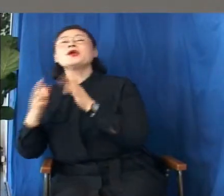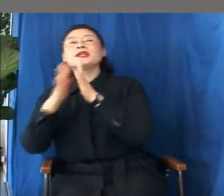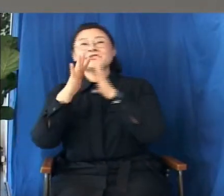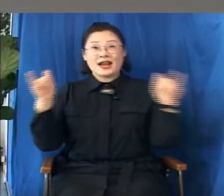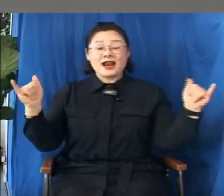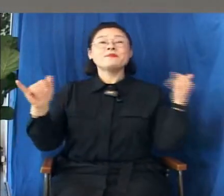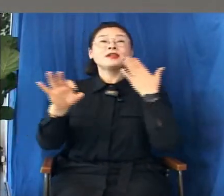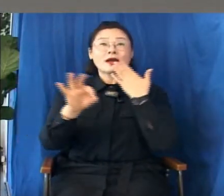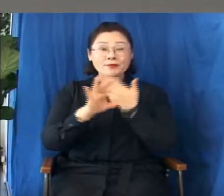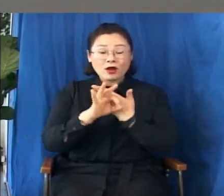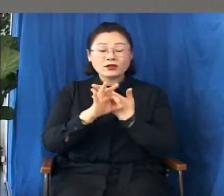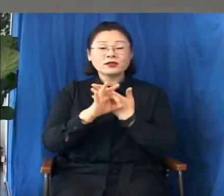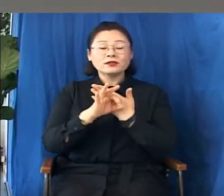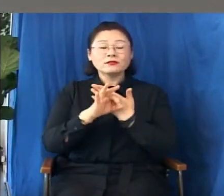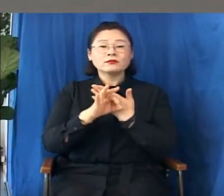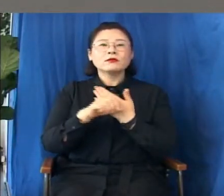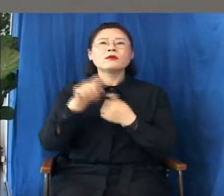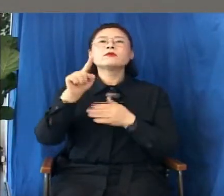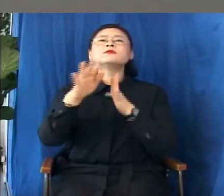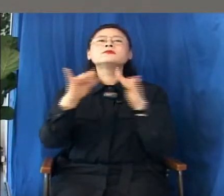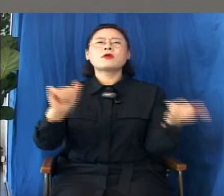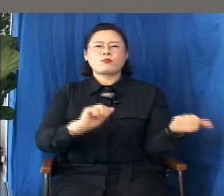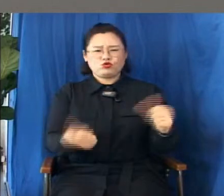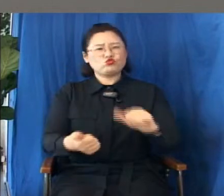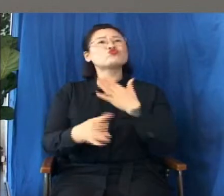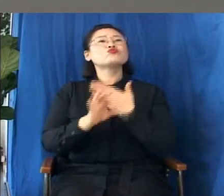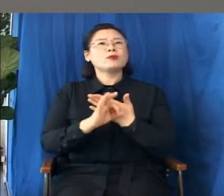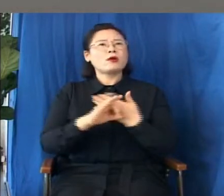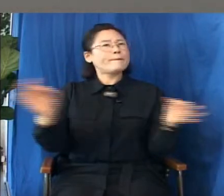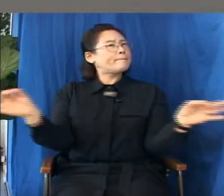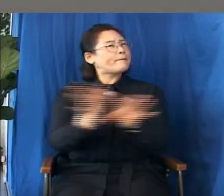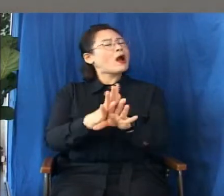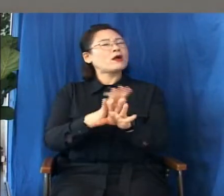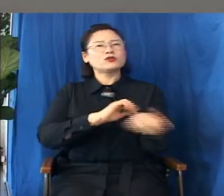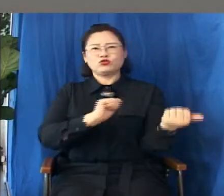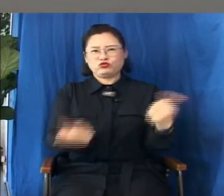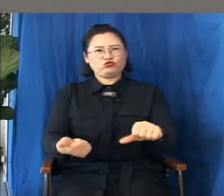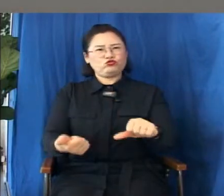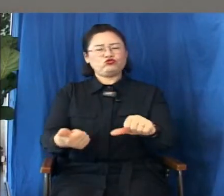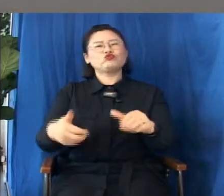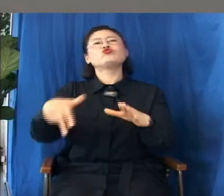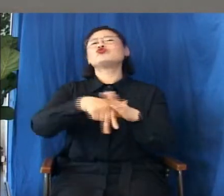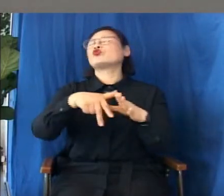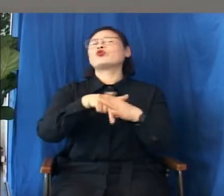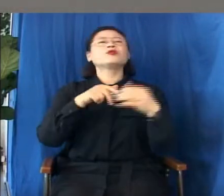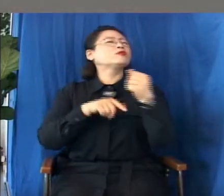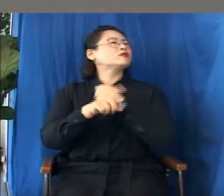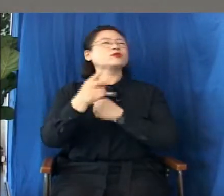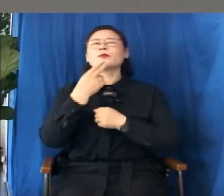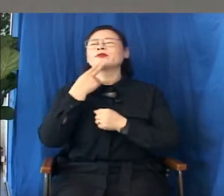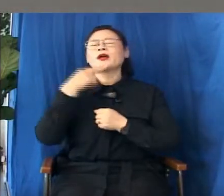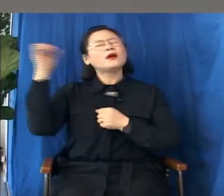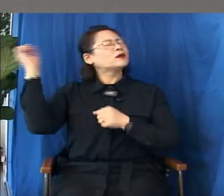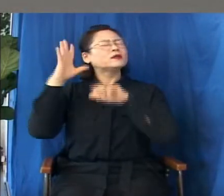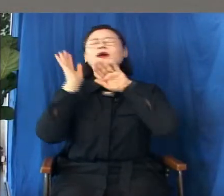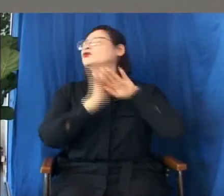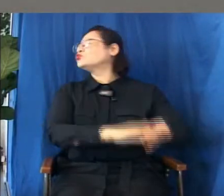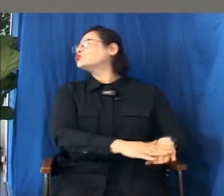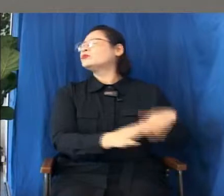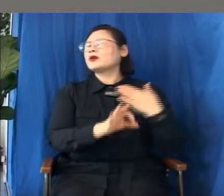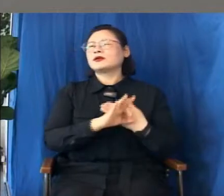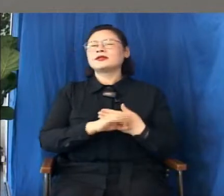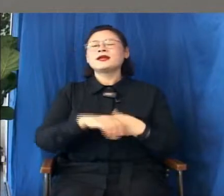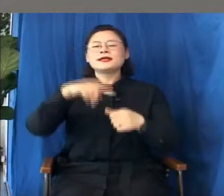그 사람이 사라지면 다 사라지는 그런 죽은 종교 그거는 의미가 없다. 그냥 내버려 둬도 저절로